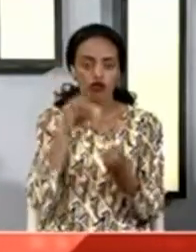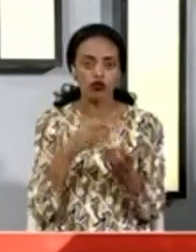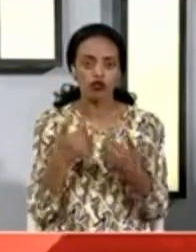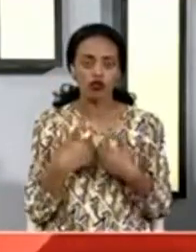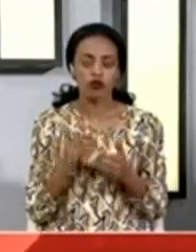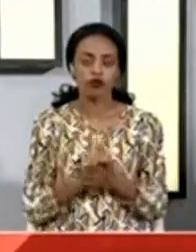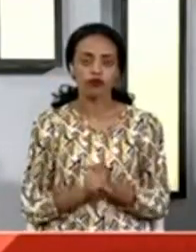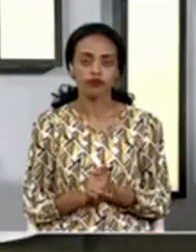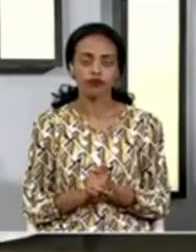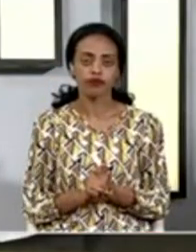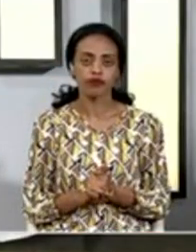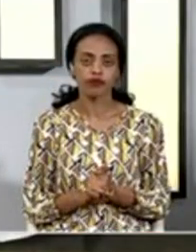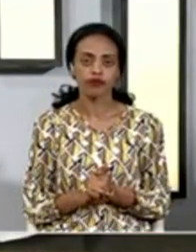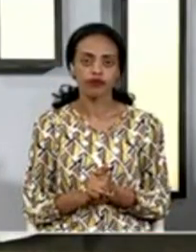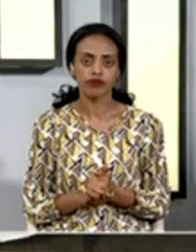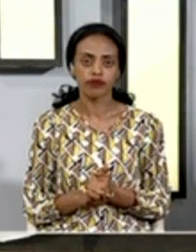ኣለዎ።